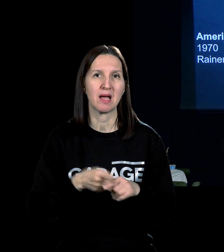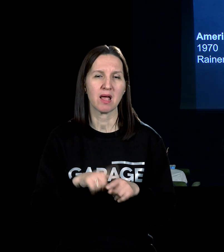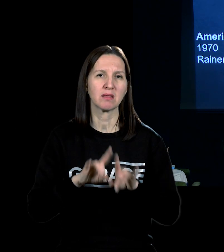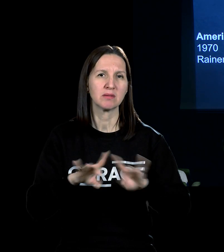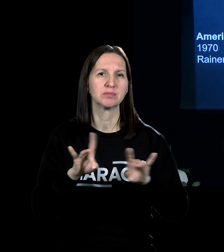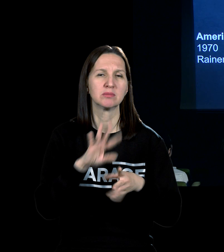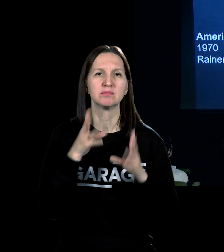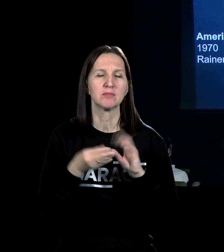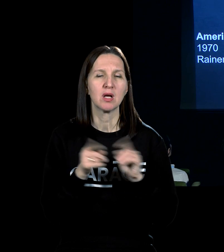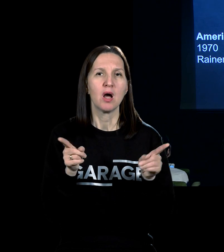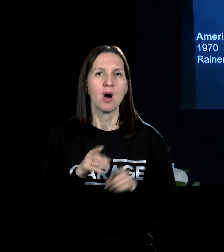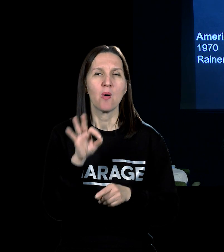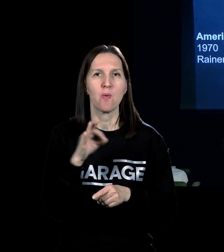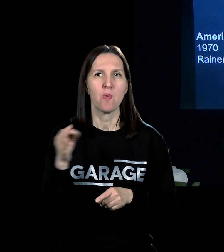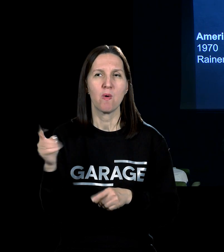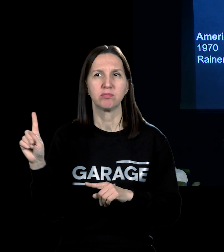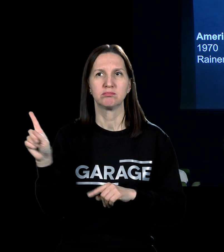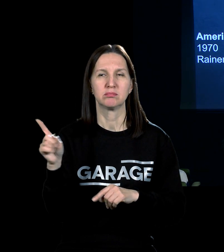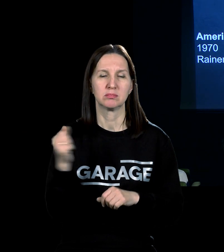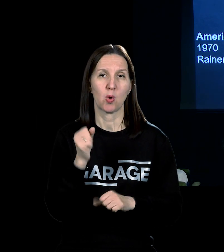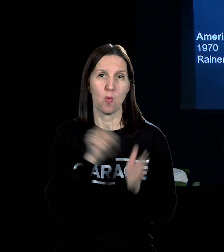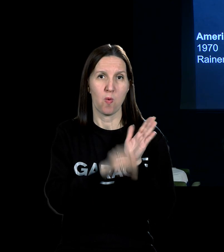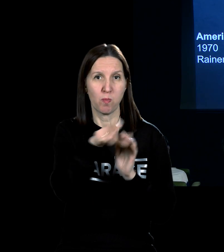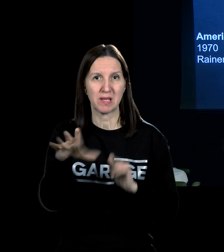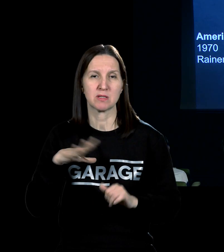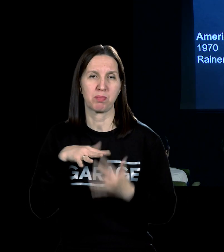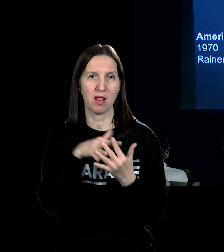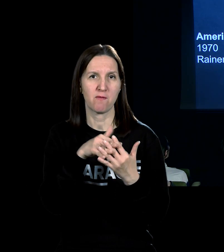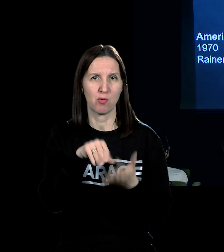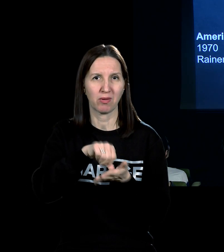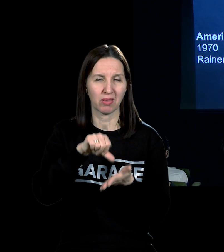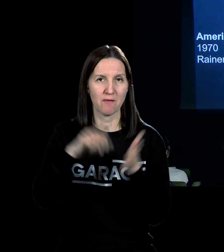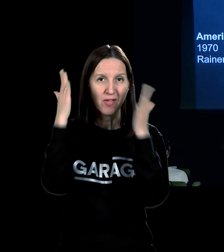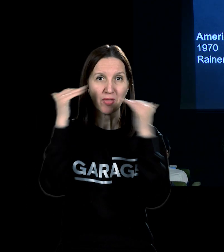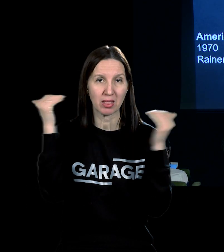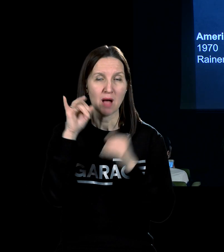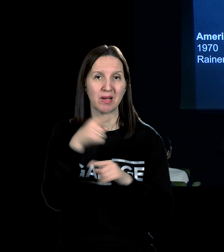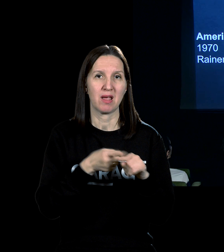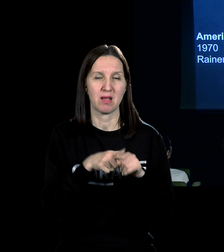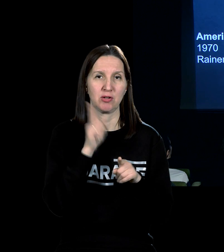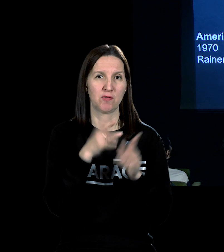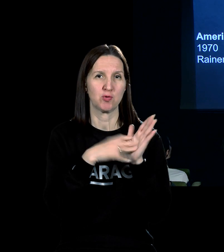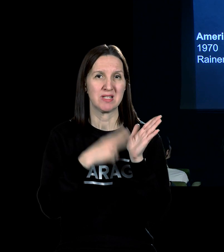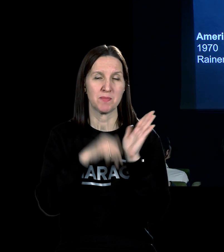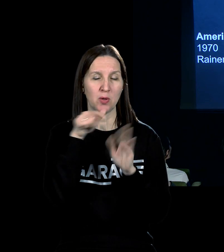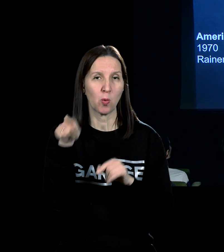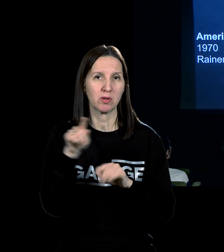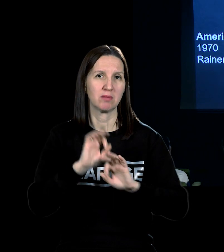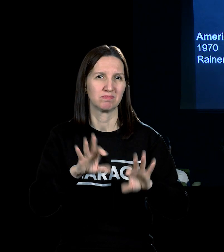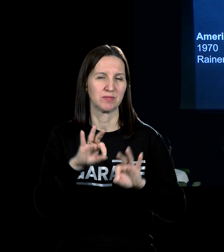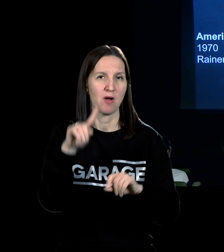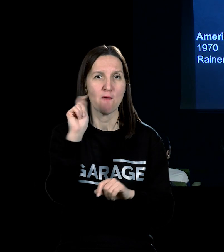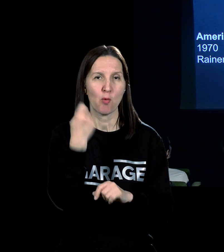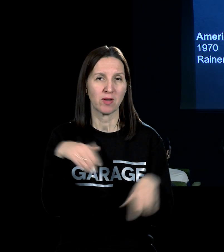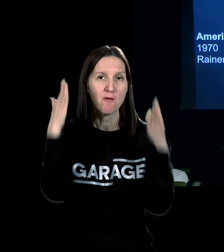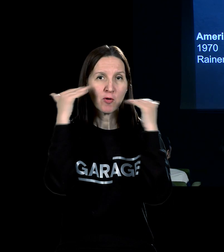наемного убийцу, который отвоевавшего во Вьетнаме. При этом, как бы, при том, что это 70-й год, он там упоминается, война во